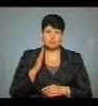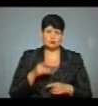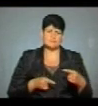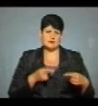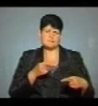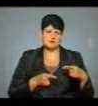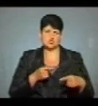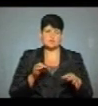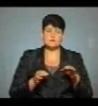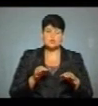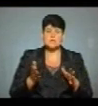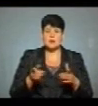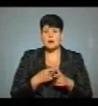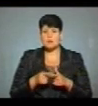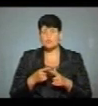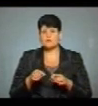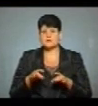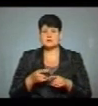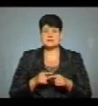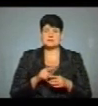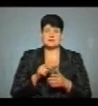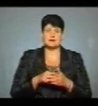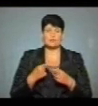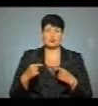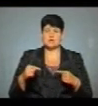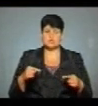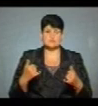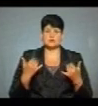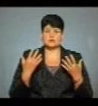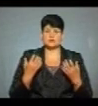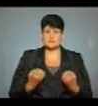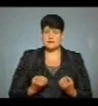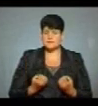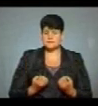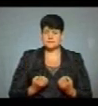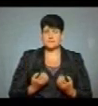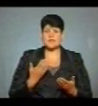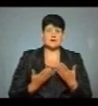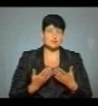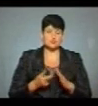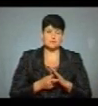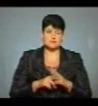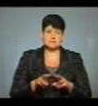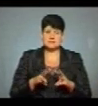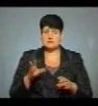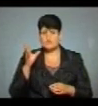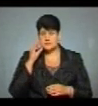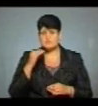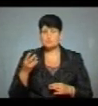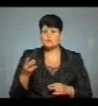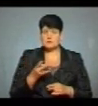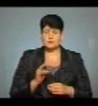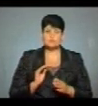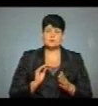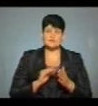сперечатися в суді або вирішувати це питання по-іншому. Але на сьогоднішній день, якщо Кабінет міністрів вважав би за потрібно